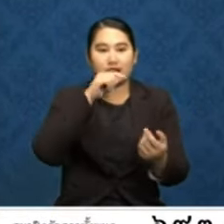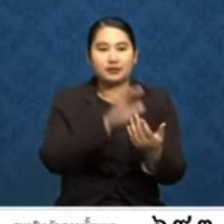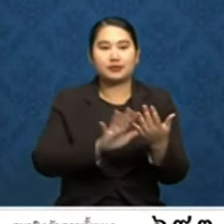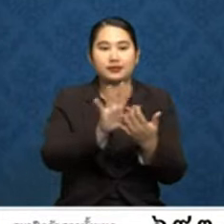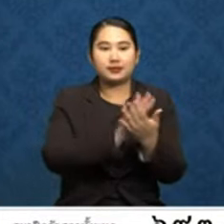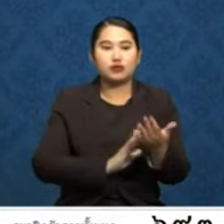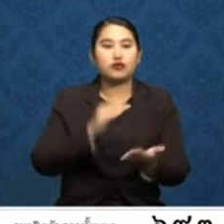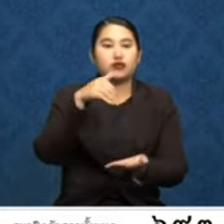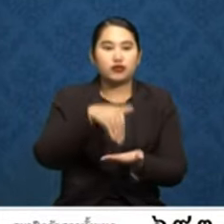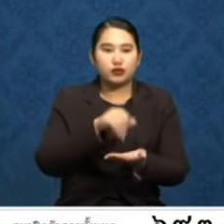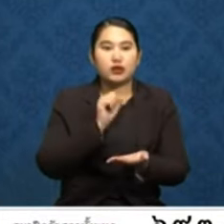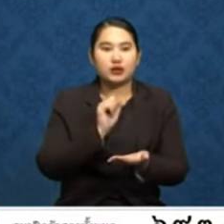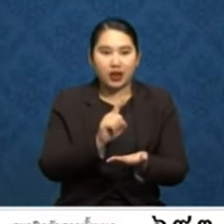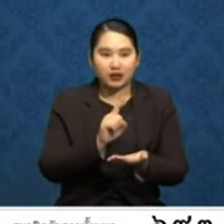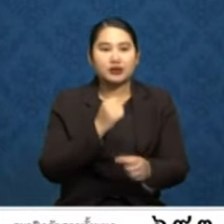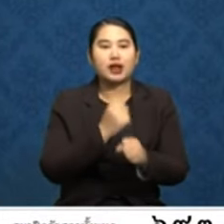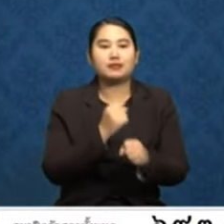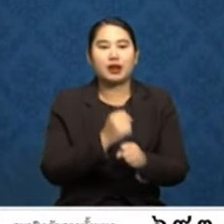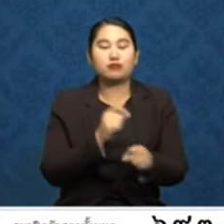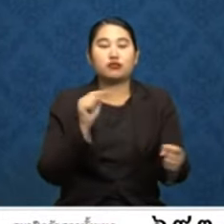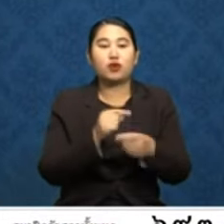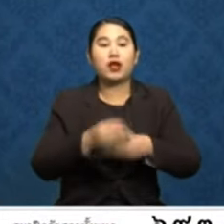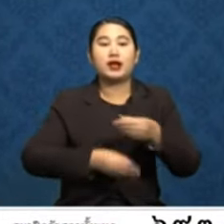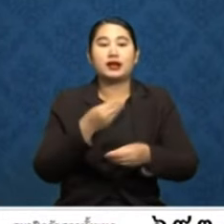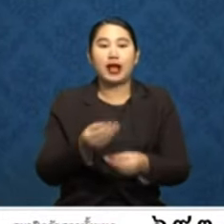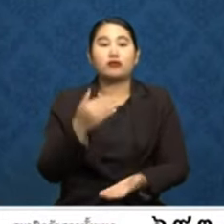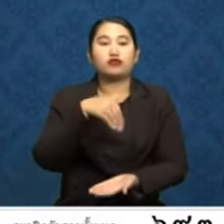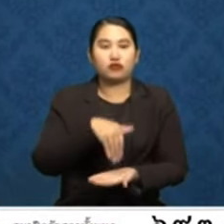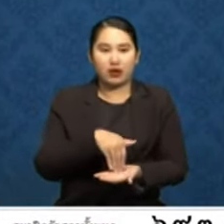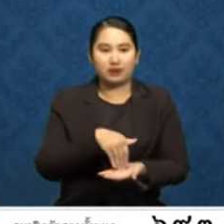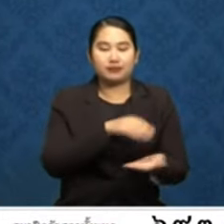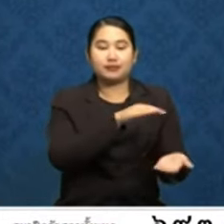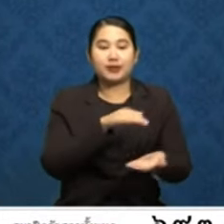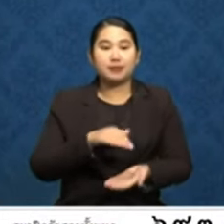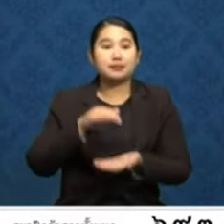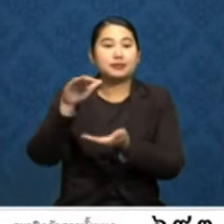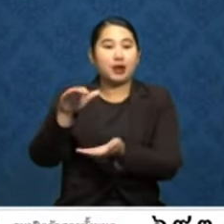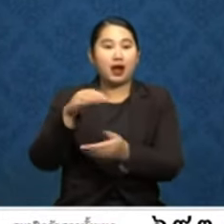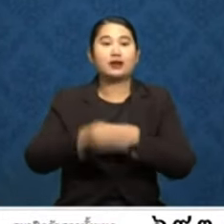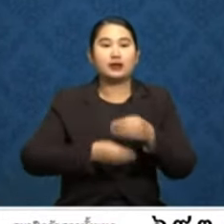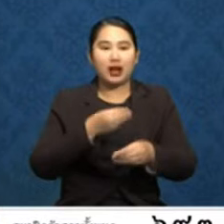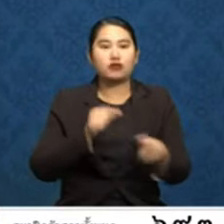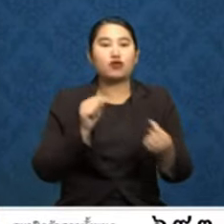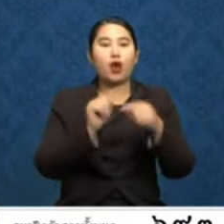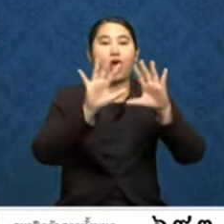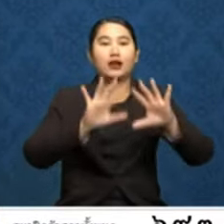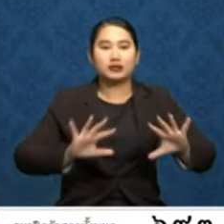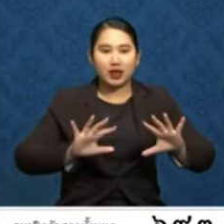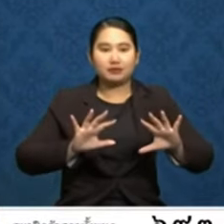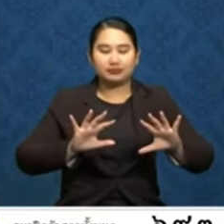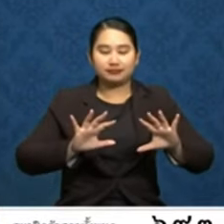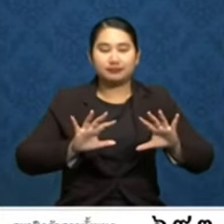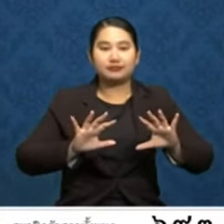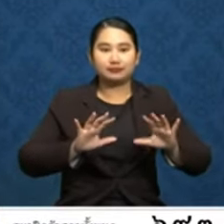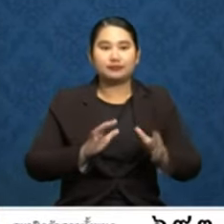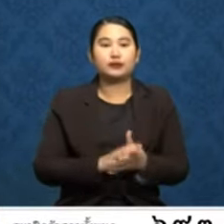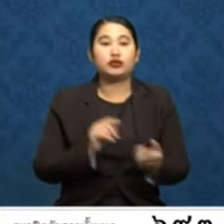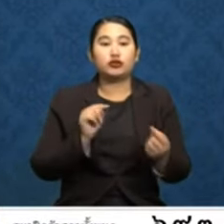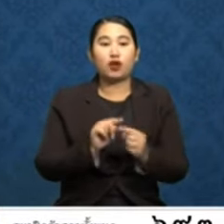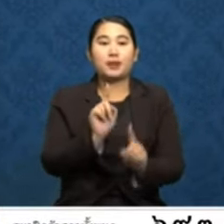ป็นศูนย์กลางด้านการซื้อขายคาร์บอนเครดิตของอาเซียนผ่านตลาดหลักทรัพย์ไท